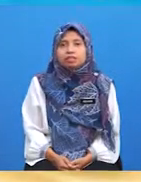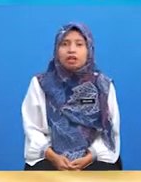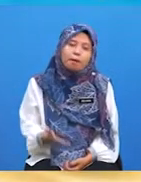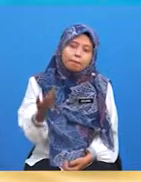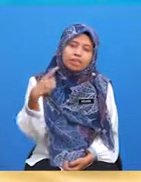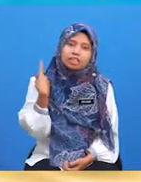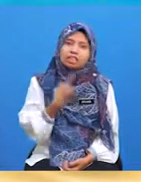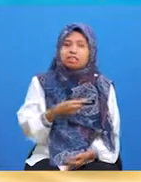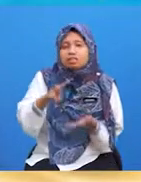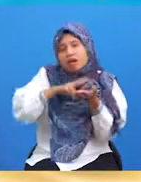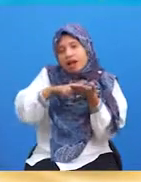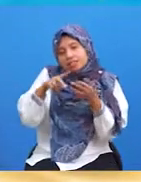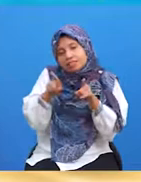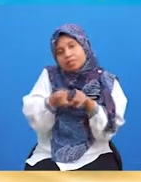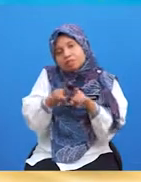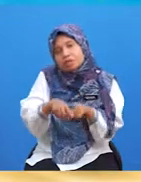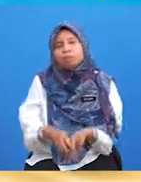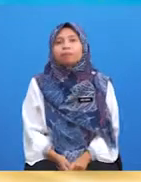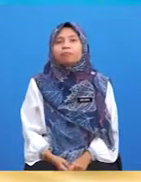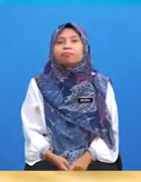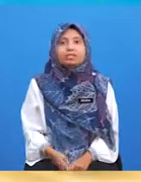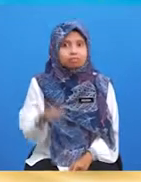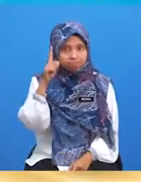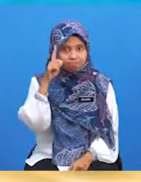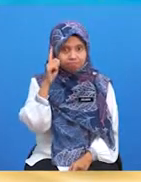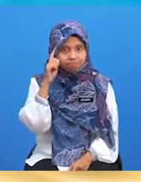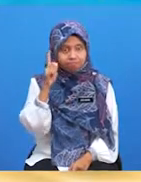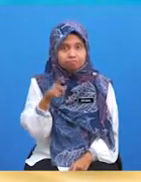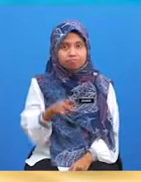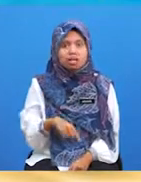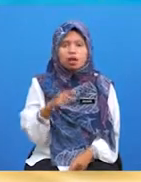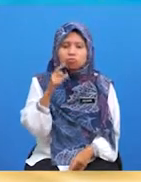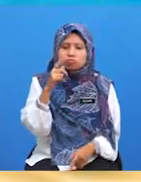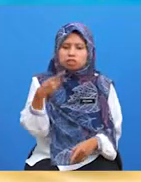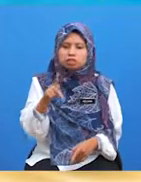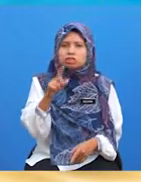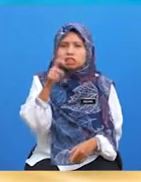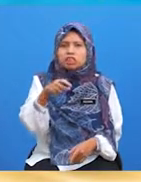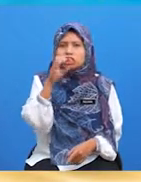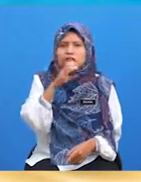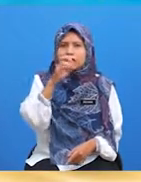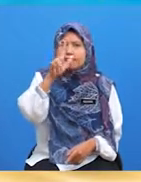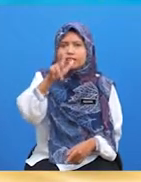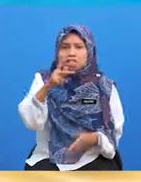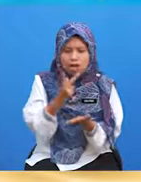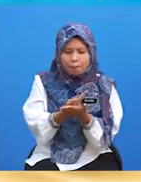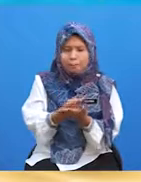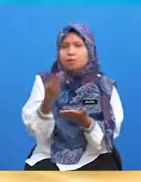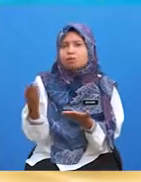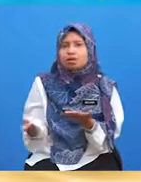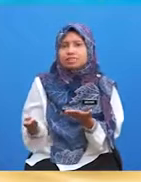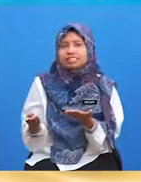Mari kita baca bersama-sama. Ingat, kita perlu mencari tiga peribahasa